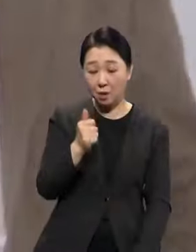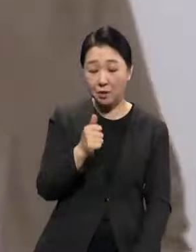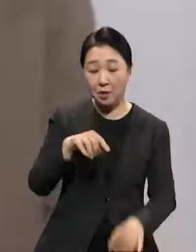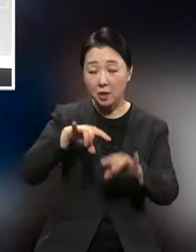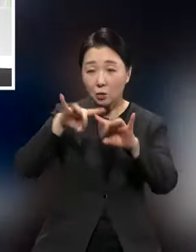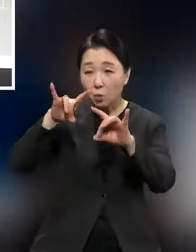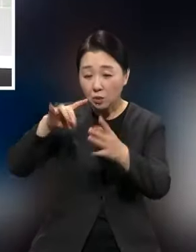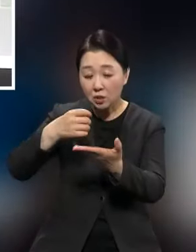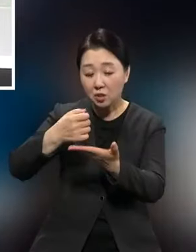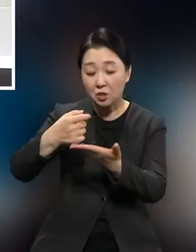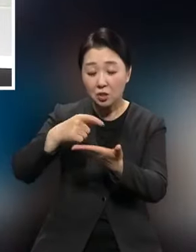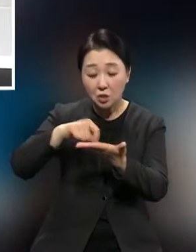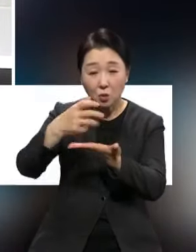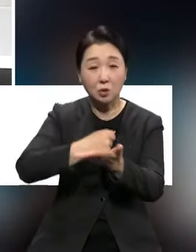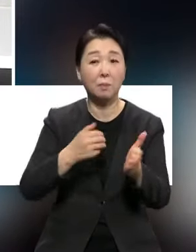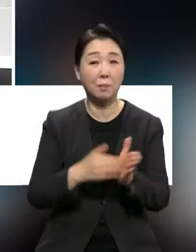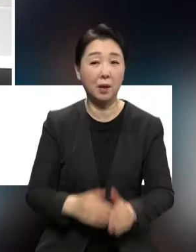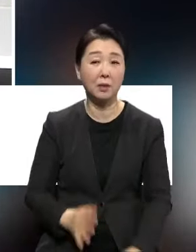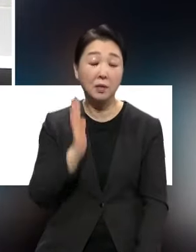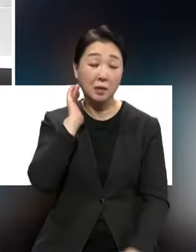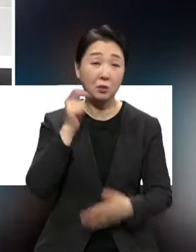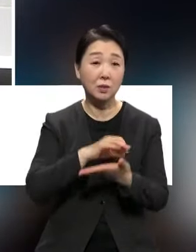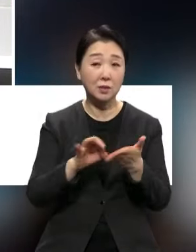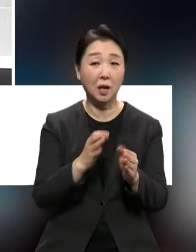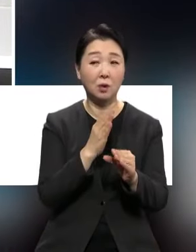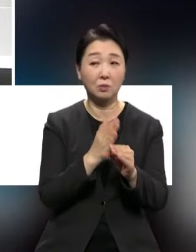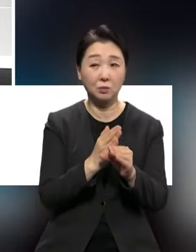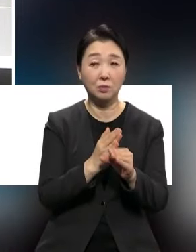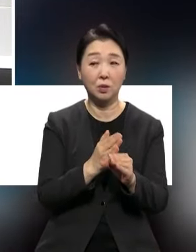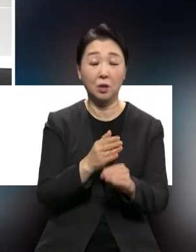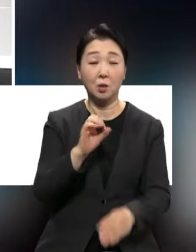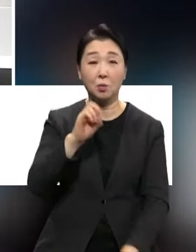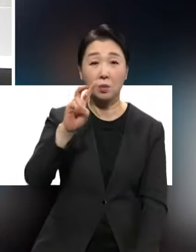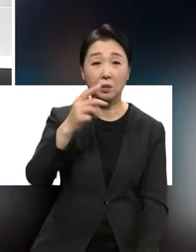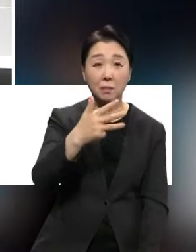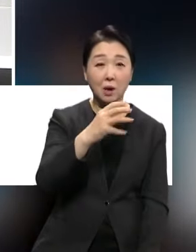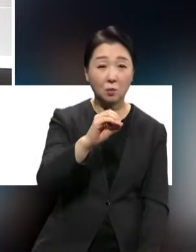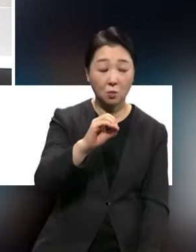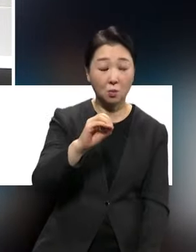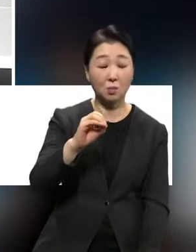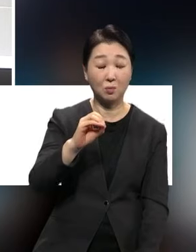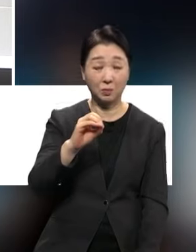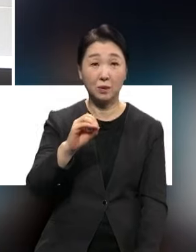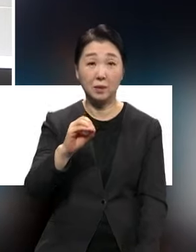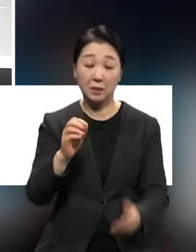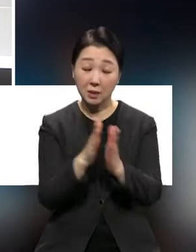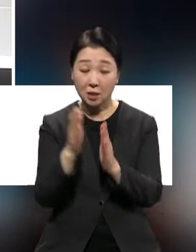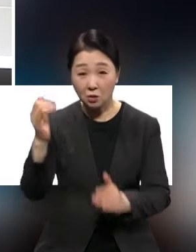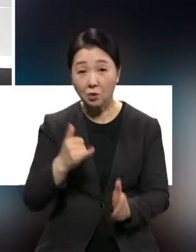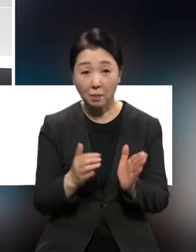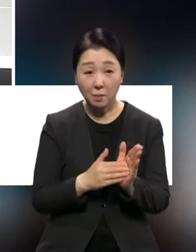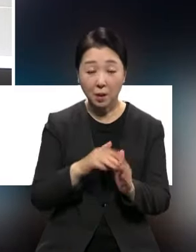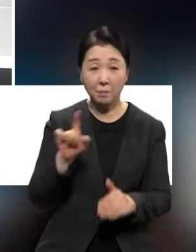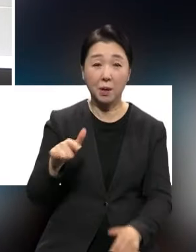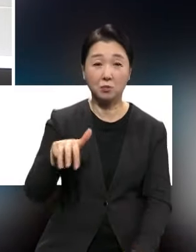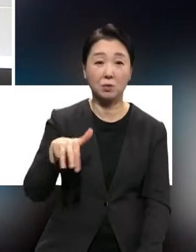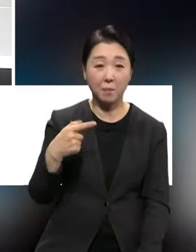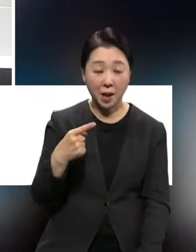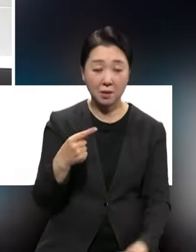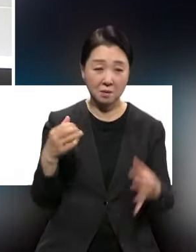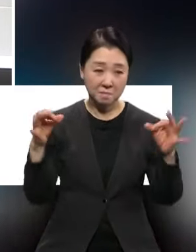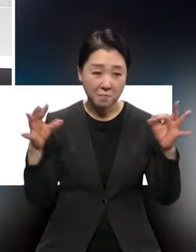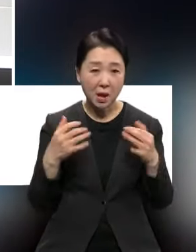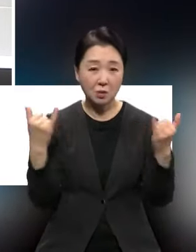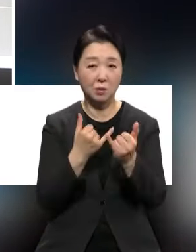보도했습니다. 대통령실이 쓰는 02800으로 시작하는 번호로 전화가 걸려왔고 168초 동안